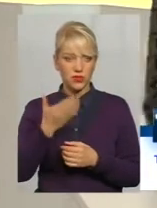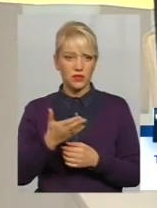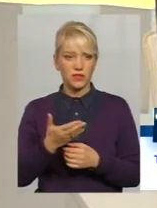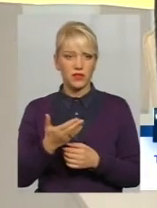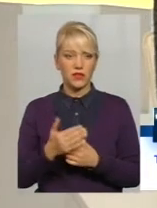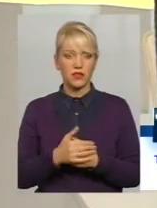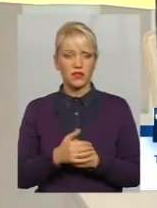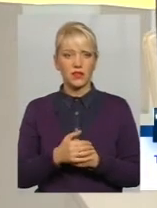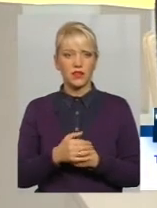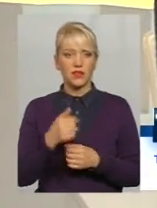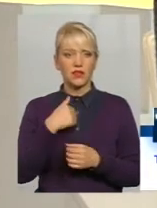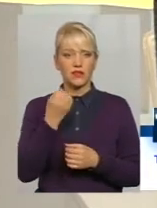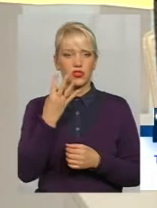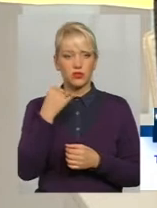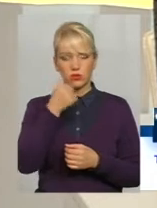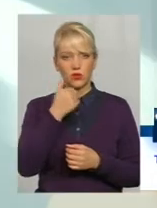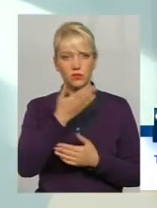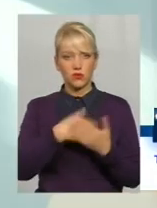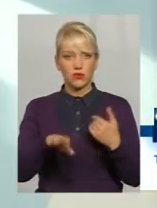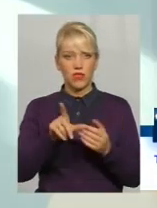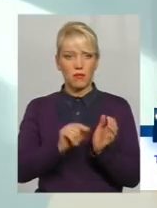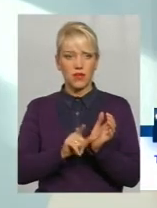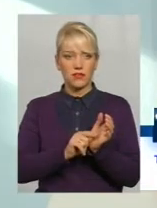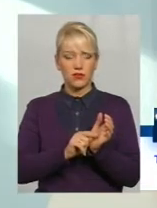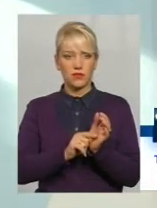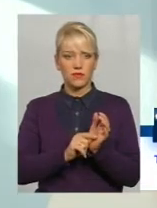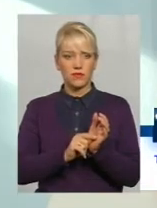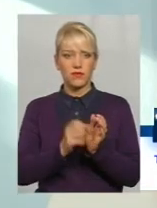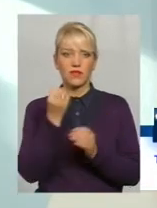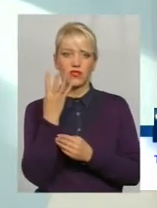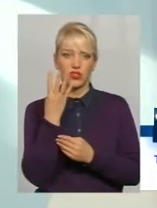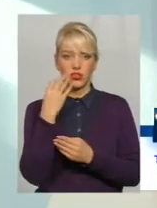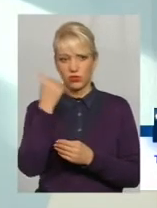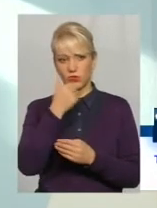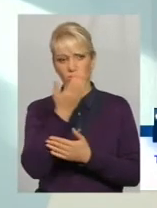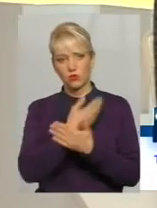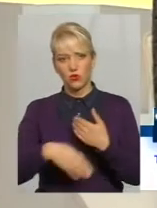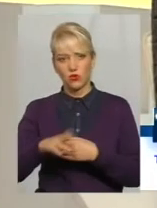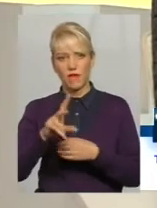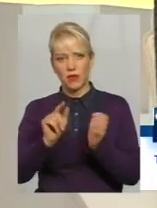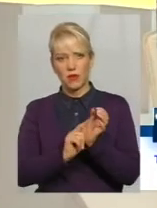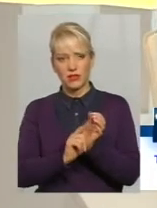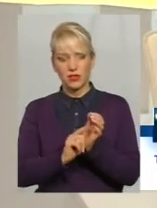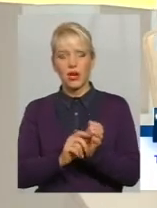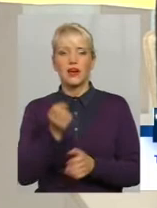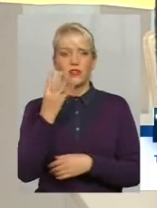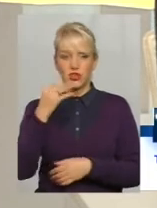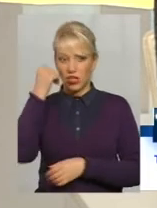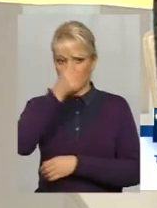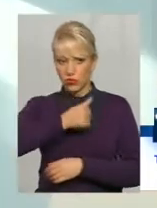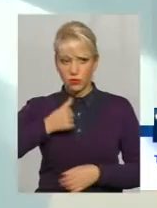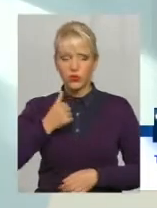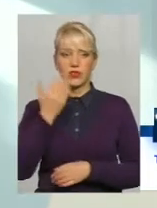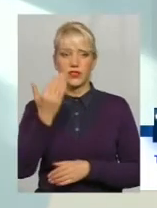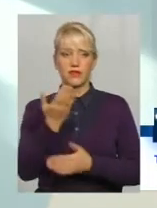був 30... В 14-му році пішов на пенсію. Якому? В якому? 14-му. В 14-му році. В 14-му році